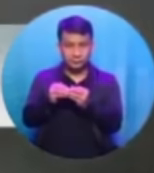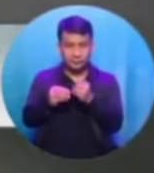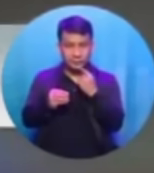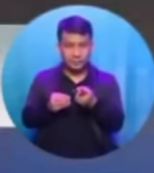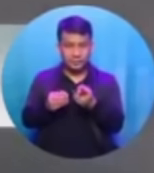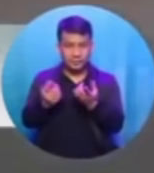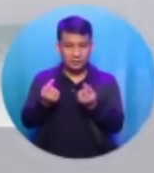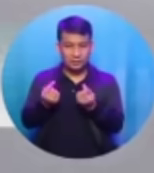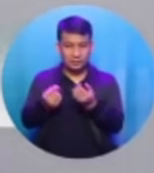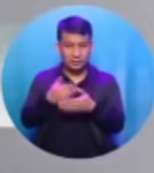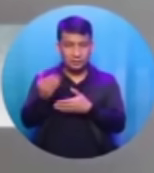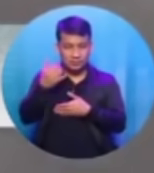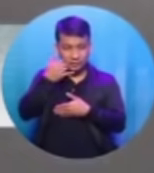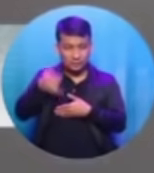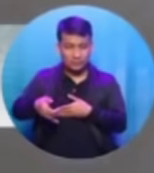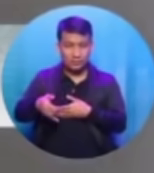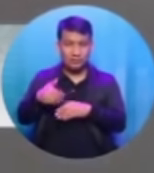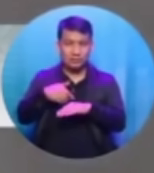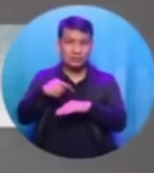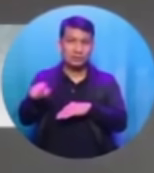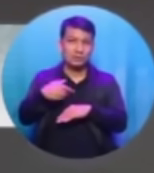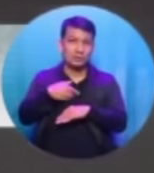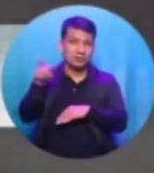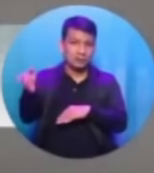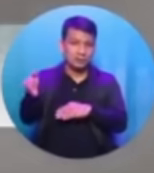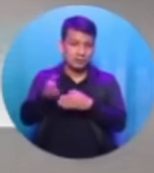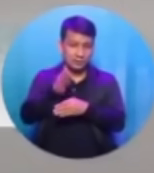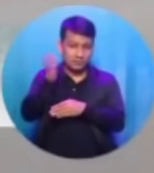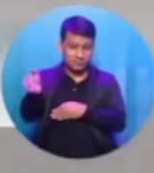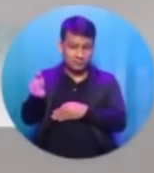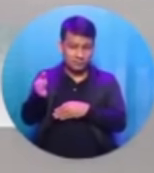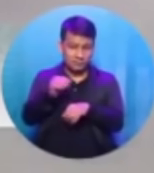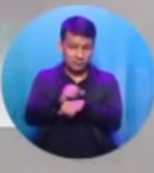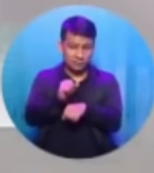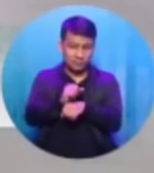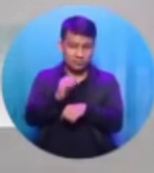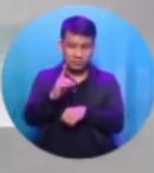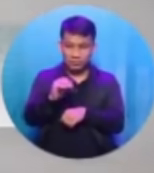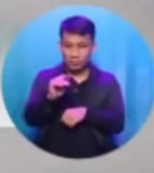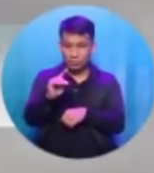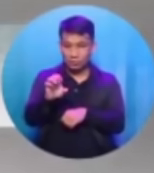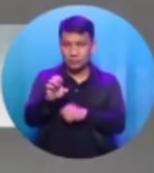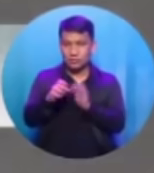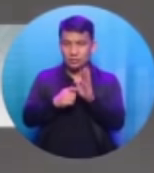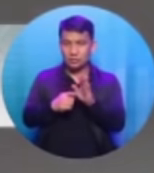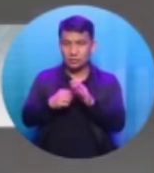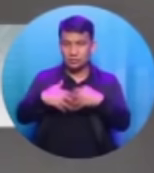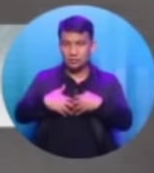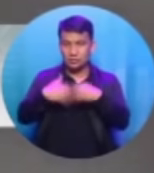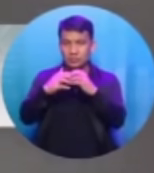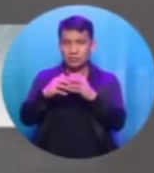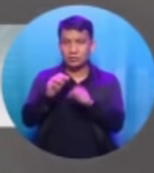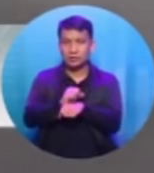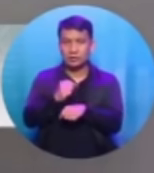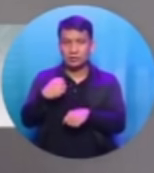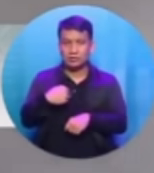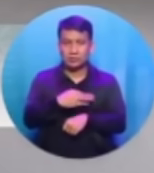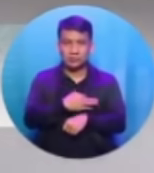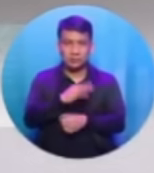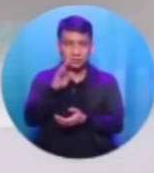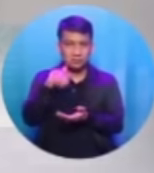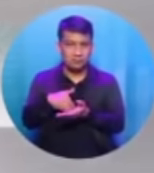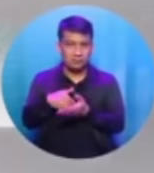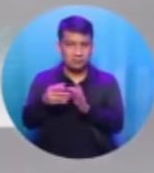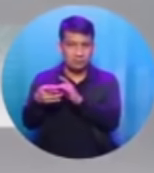una kong gagawin ngayon, pagbaba ng phone, papapuntahan ko yan ngayon kaagad ng workers affairs namin, yeah, building official namin, pati yung sendro